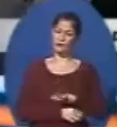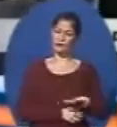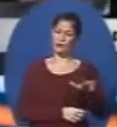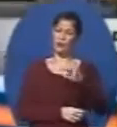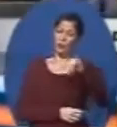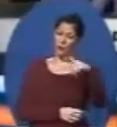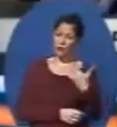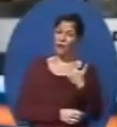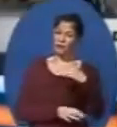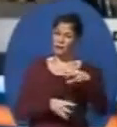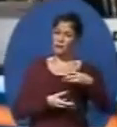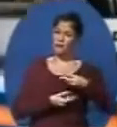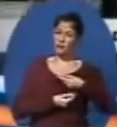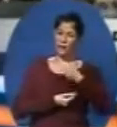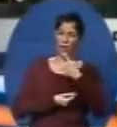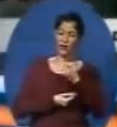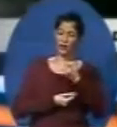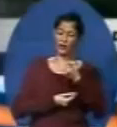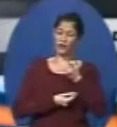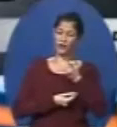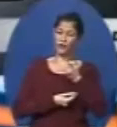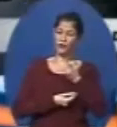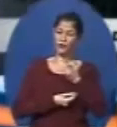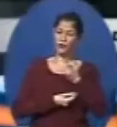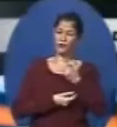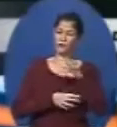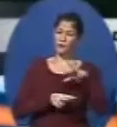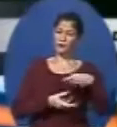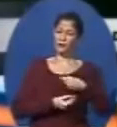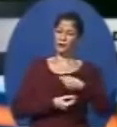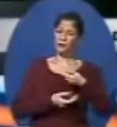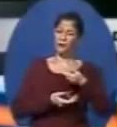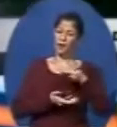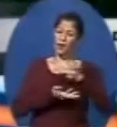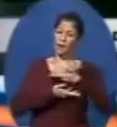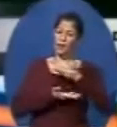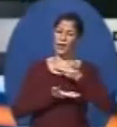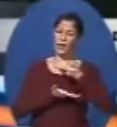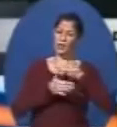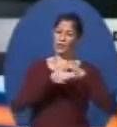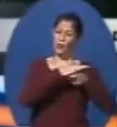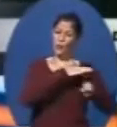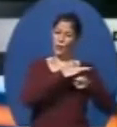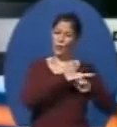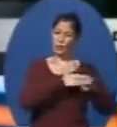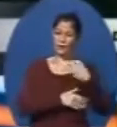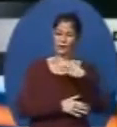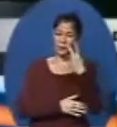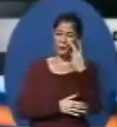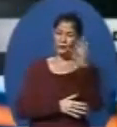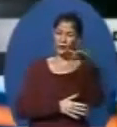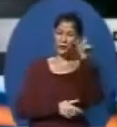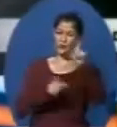שוחד, ושורה לא מבוטלת של אנשי עסקים נתנו להם את השוחד.